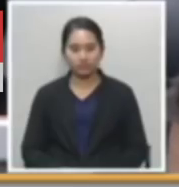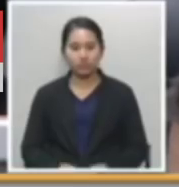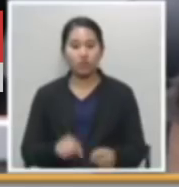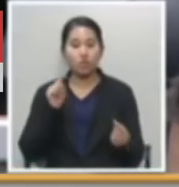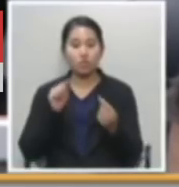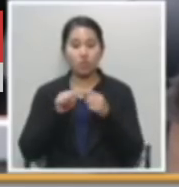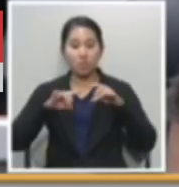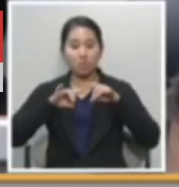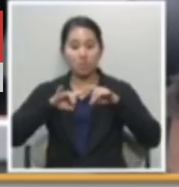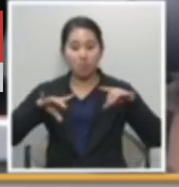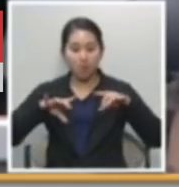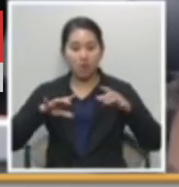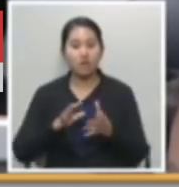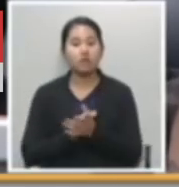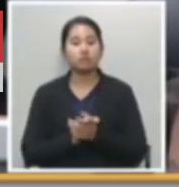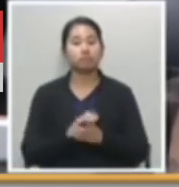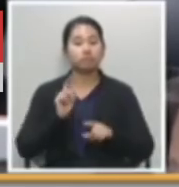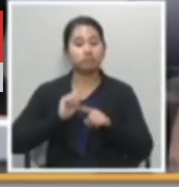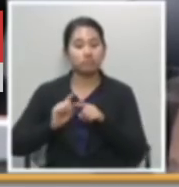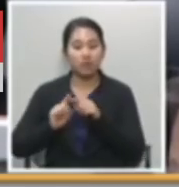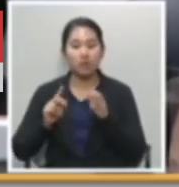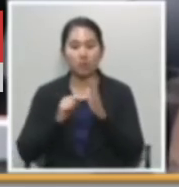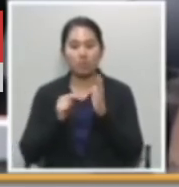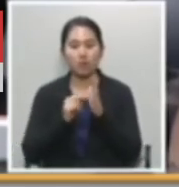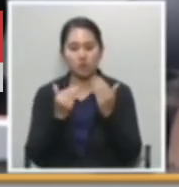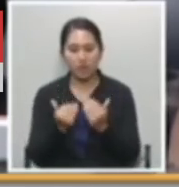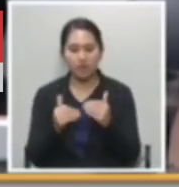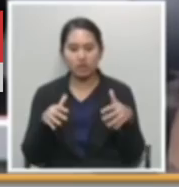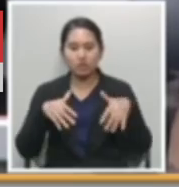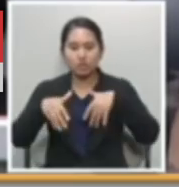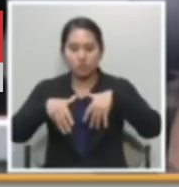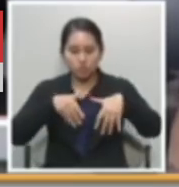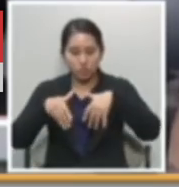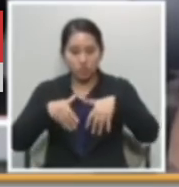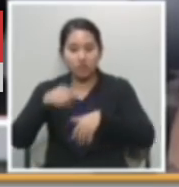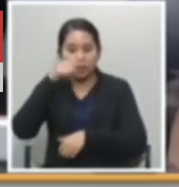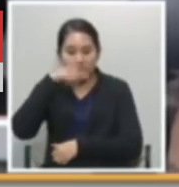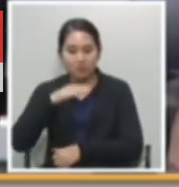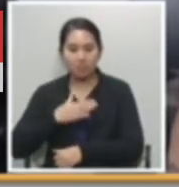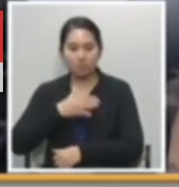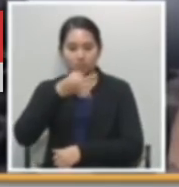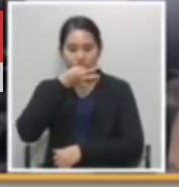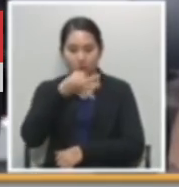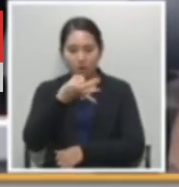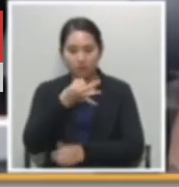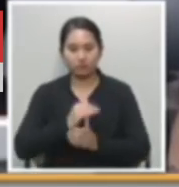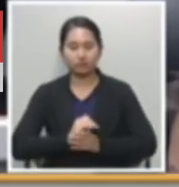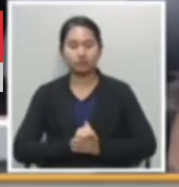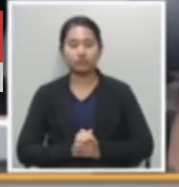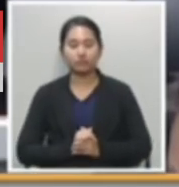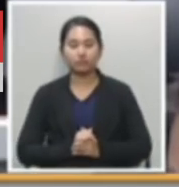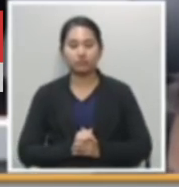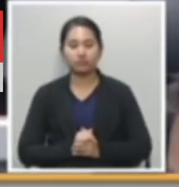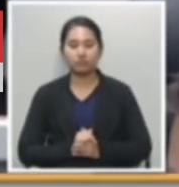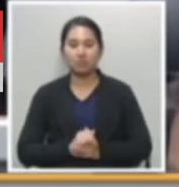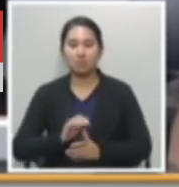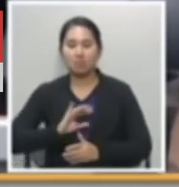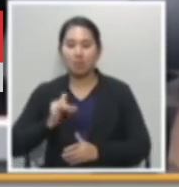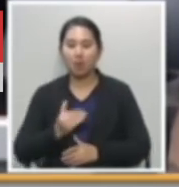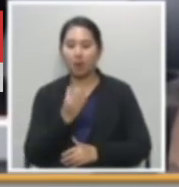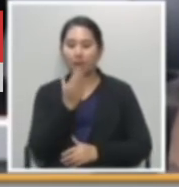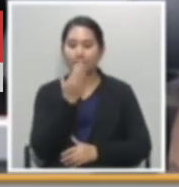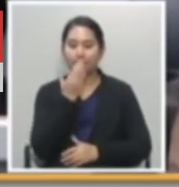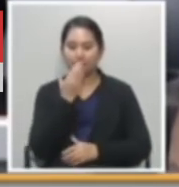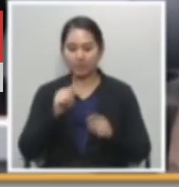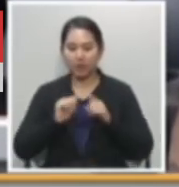ามเผด็จการนี่คือสิ่งที่เขาทำกับพี่น้องประชาชนคนไทยผมฟ้องเลยวันนี้นะไม่มีใครกล้าพูดแต่สลันพุทธสลักเกต